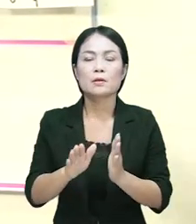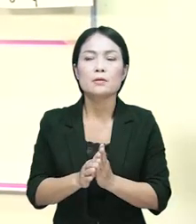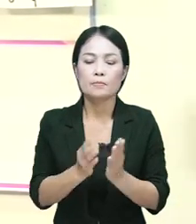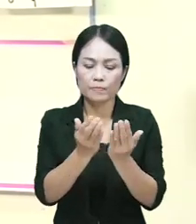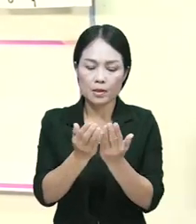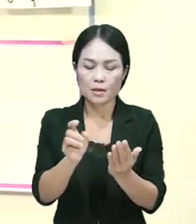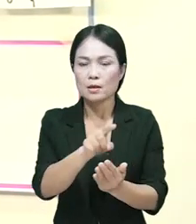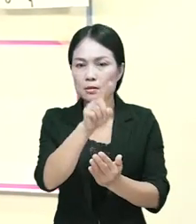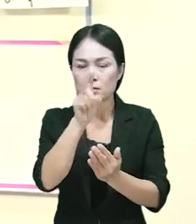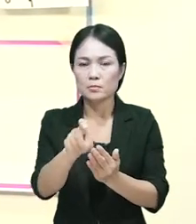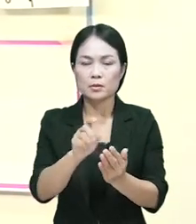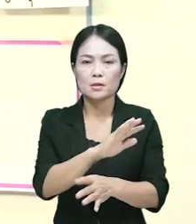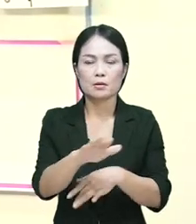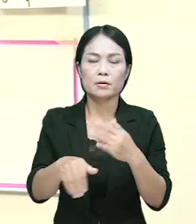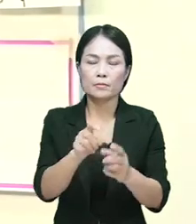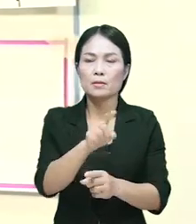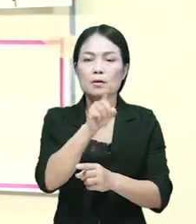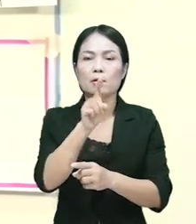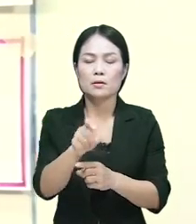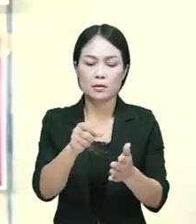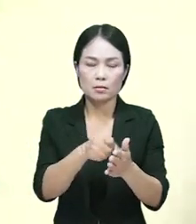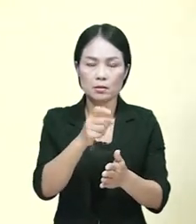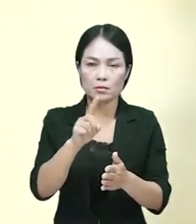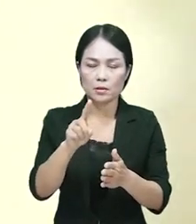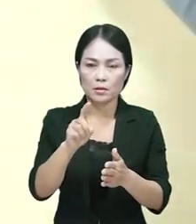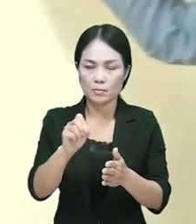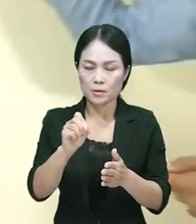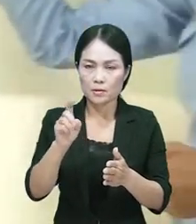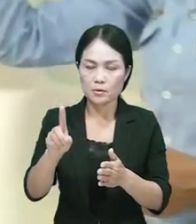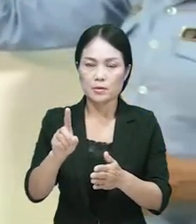ណួរទាំងអស់គ្នាកូនសំណួរតំពងទី